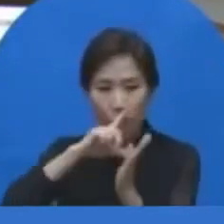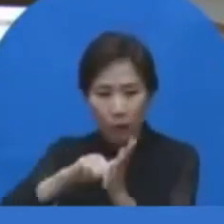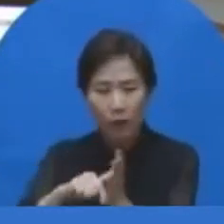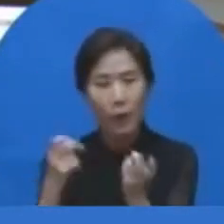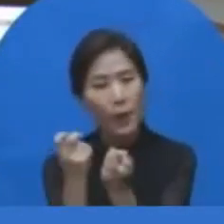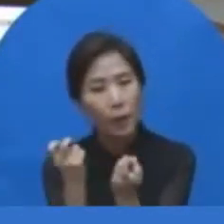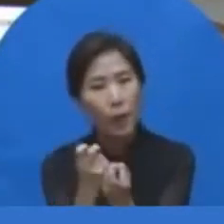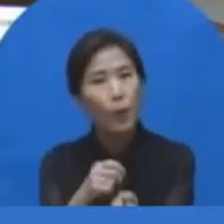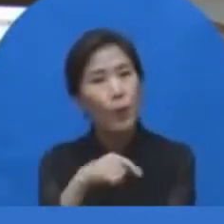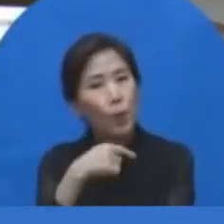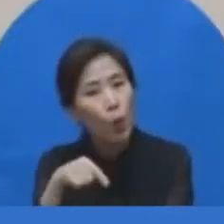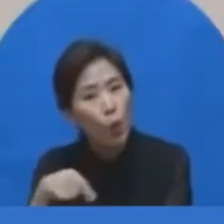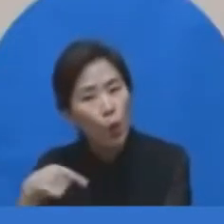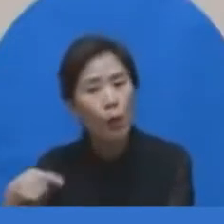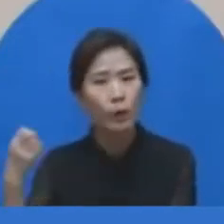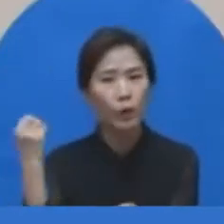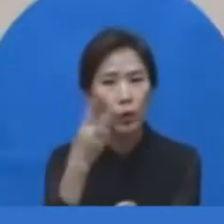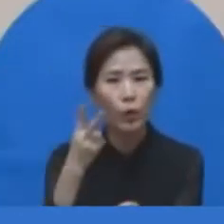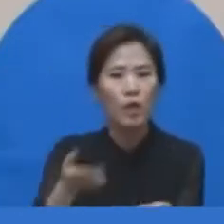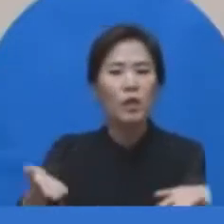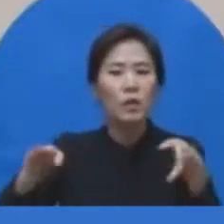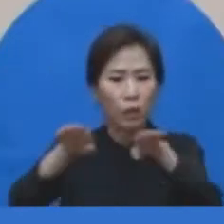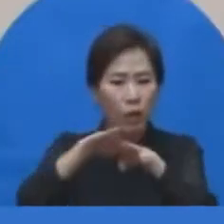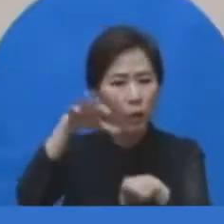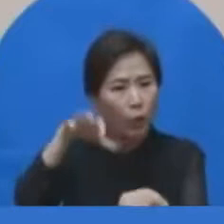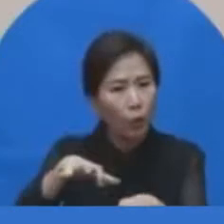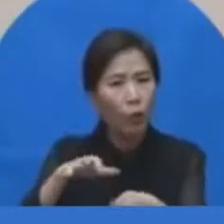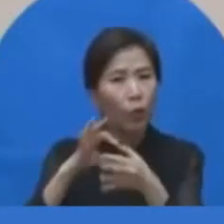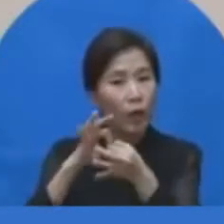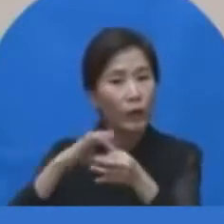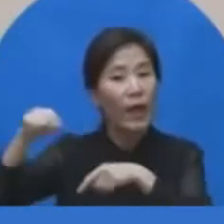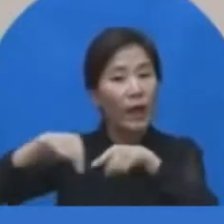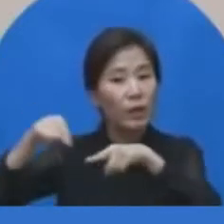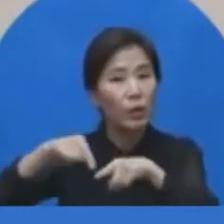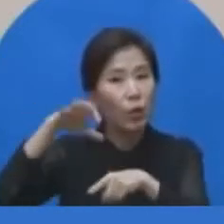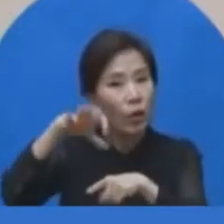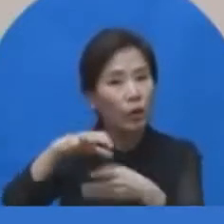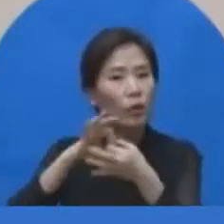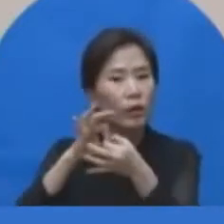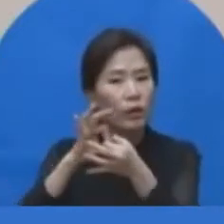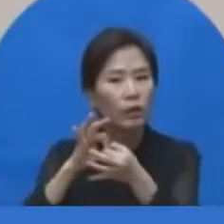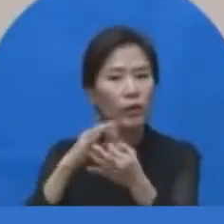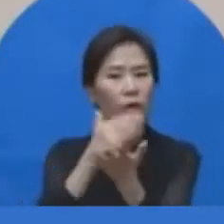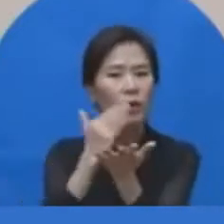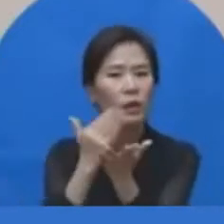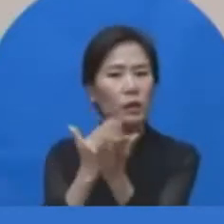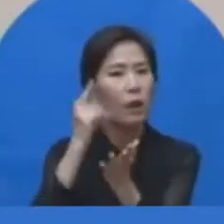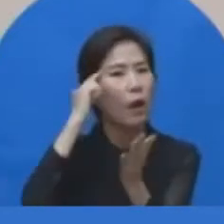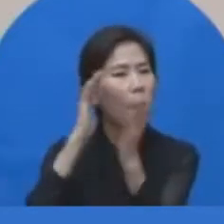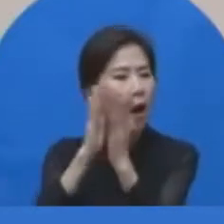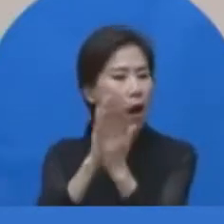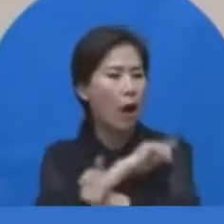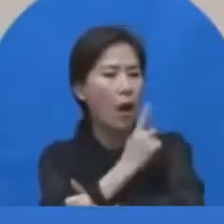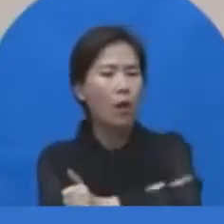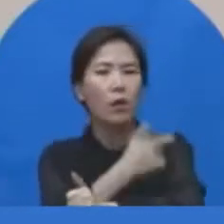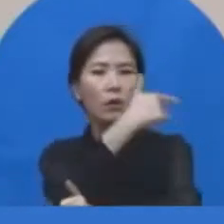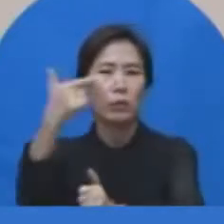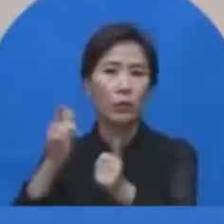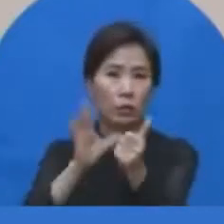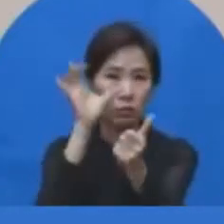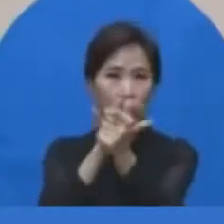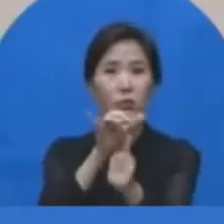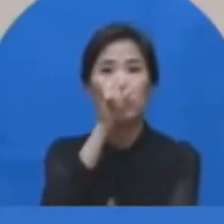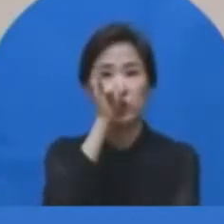하는지, 그 방법이나 기간 이런 것에 대해서 행정관청에게 넓은 재량을 주고 있습니다.